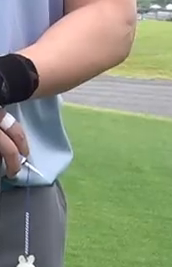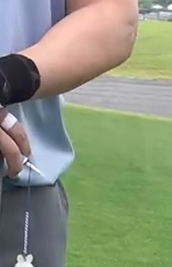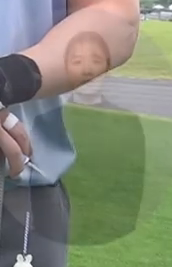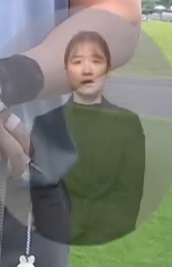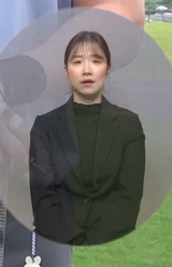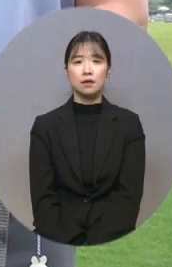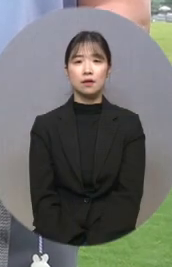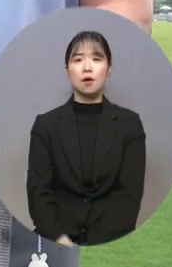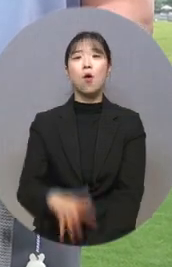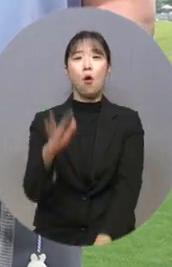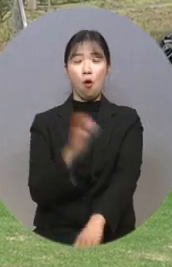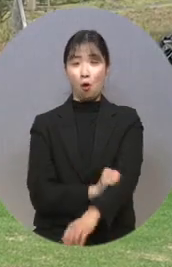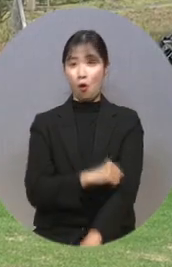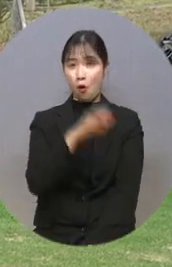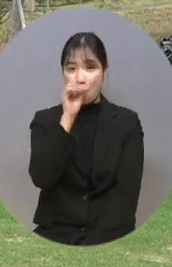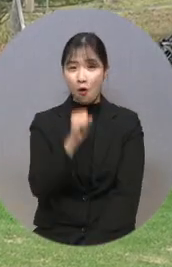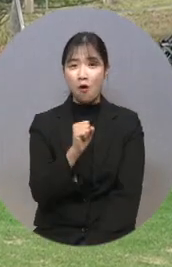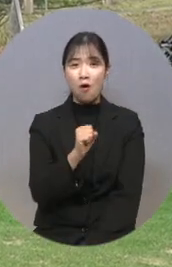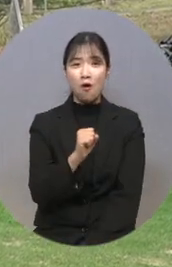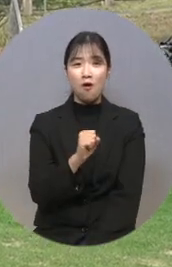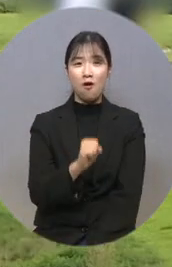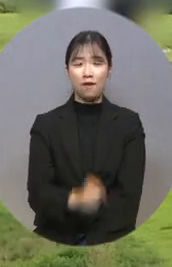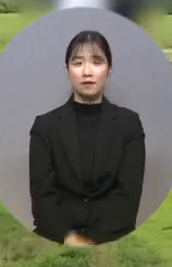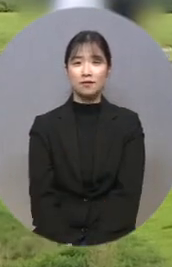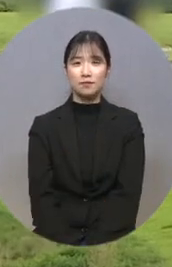굿샷이다 형. 우와.